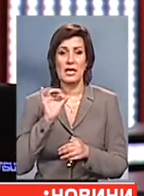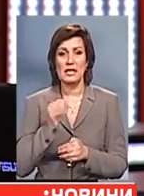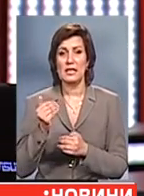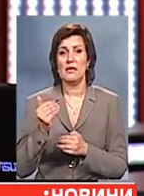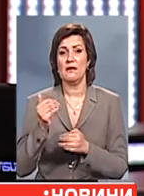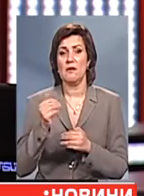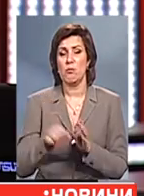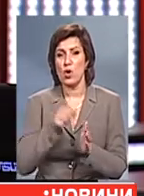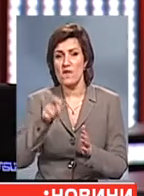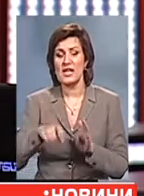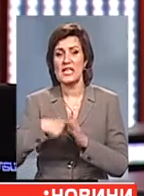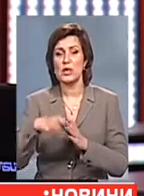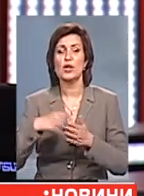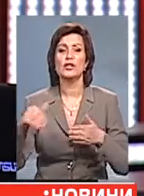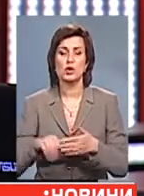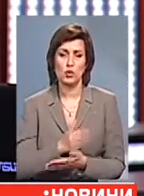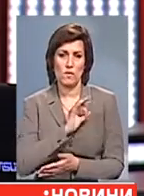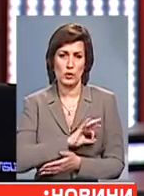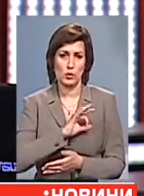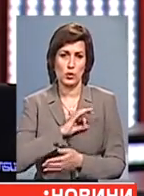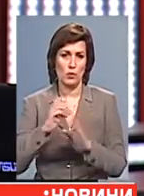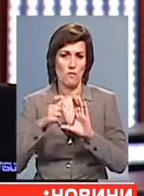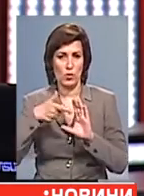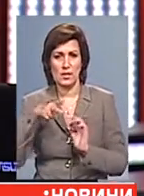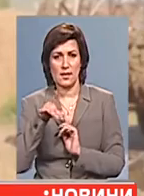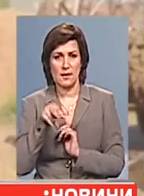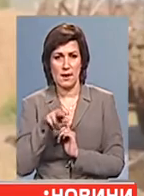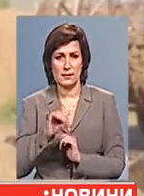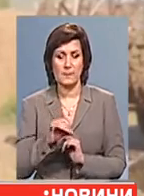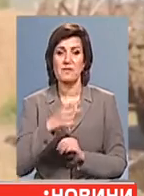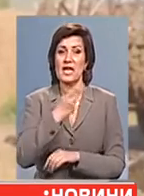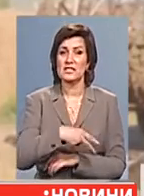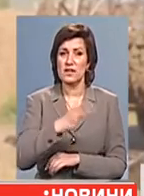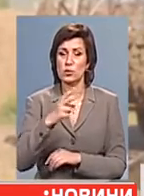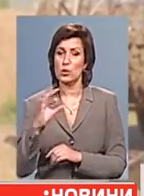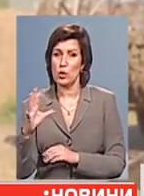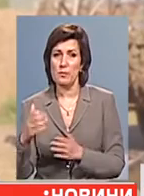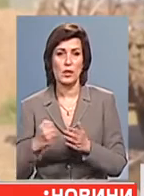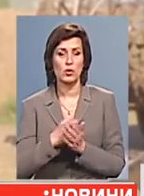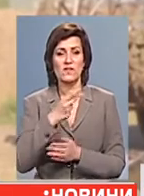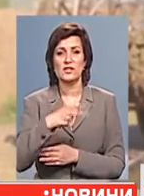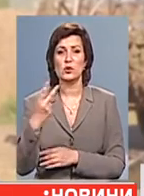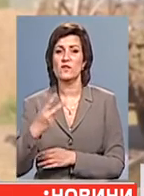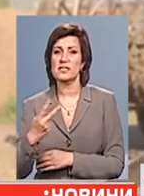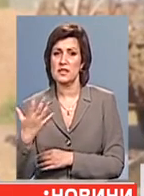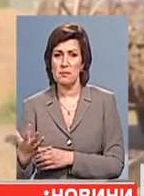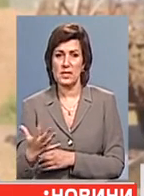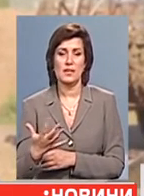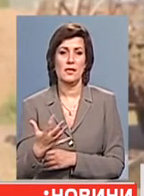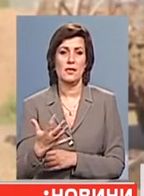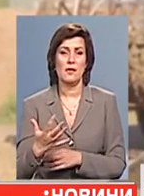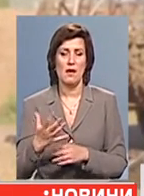його словами, бойовики на Донеччині знову застосовують гради. З 22:05 до 22:25,